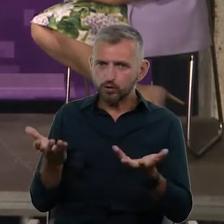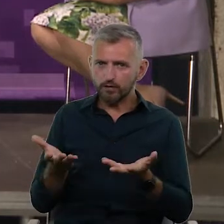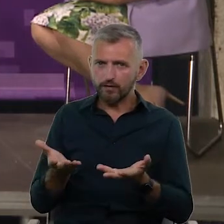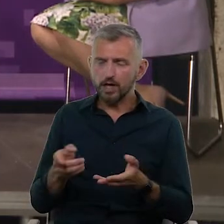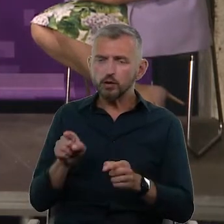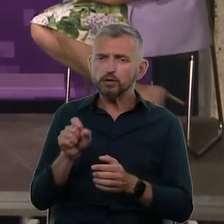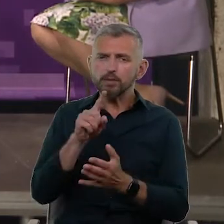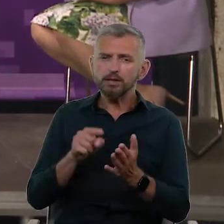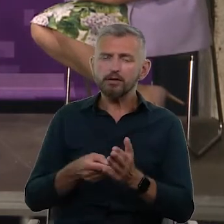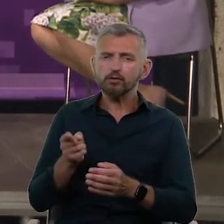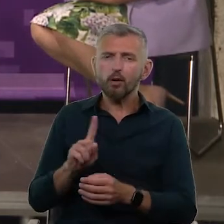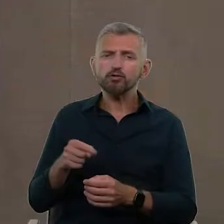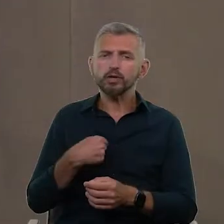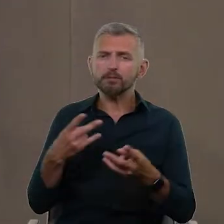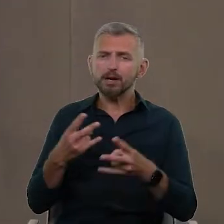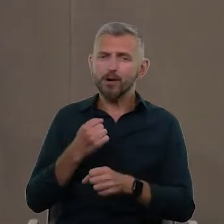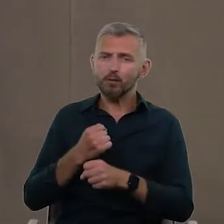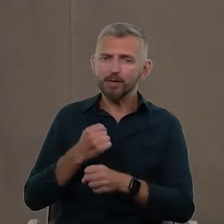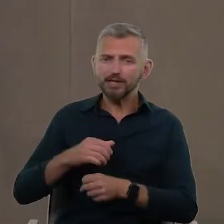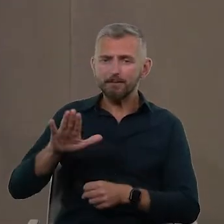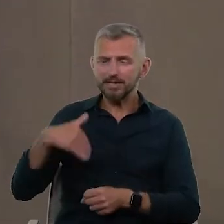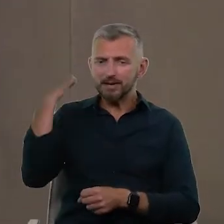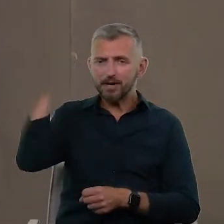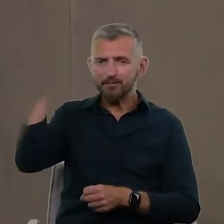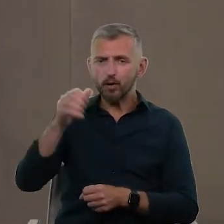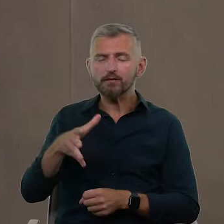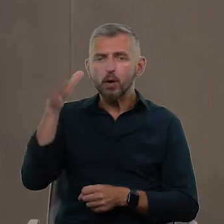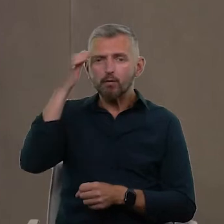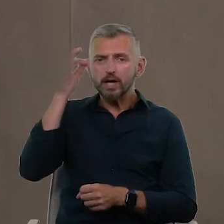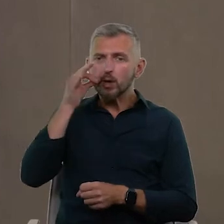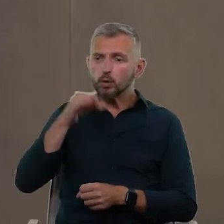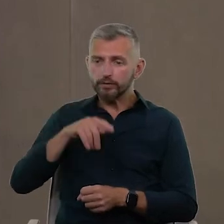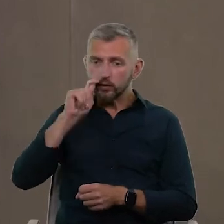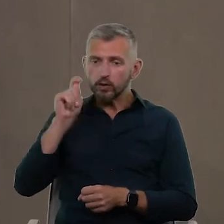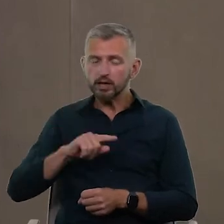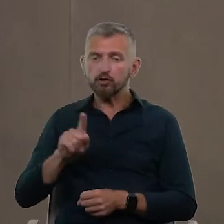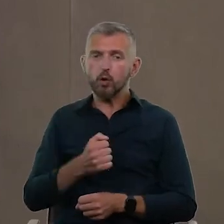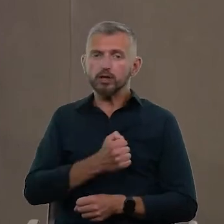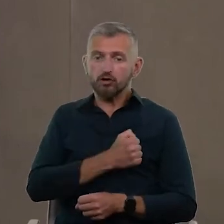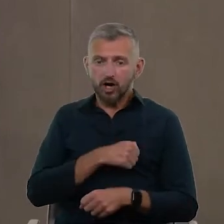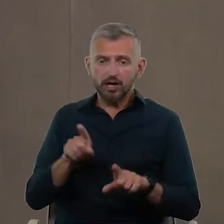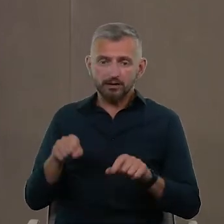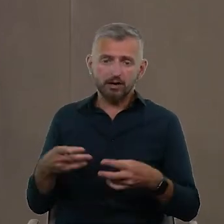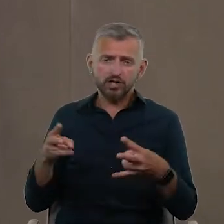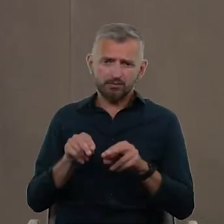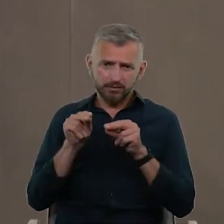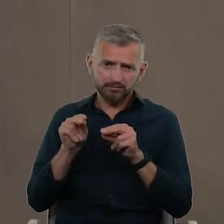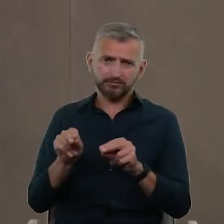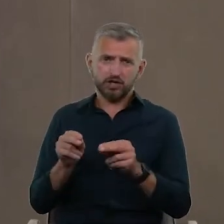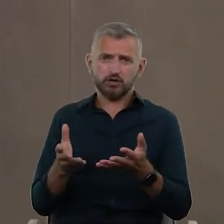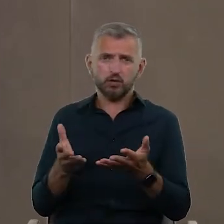тут питання до того, що нам треба робити після перемоги, врахувати досвід України, що, на жаль, теж треба відверто,